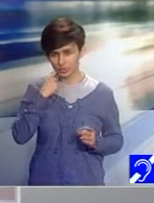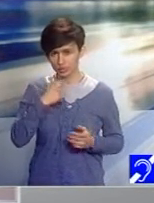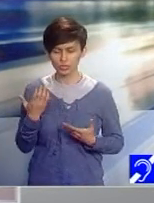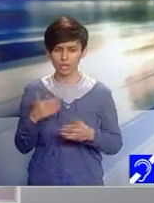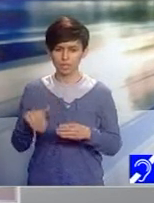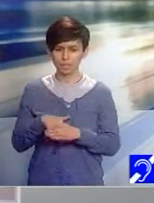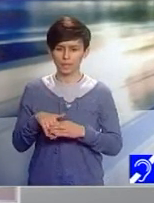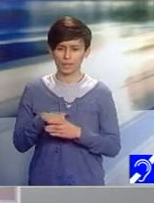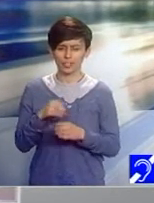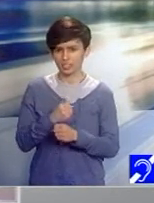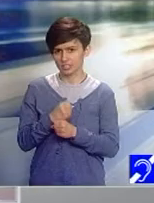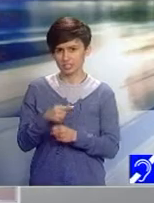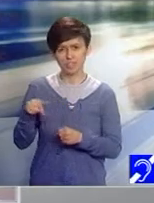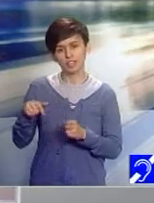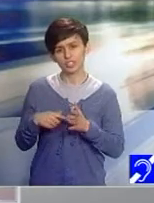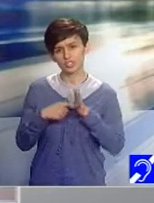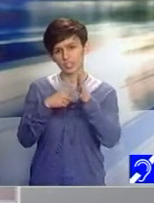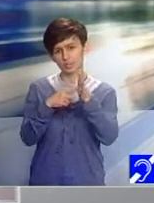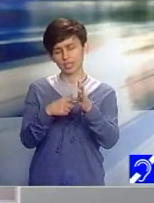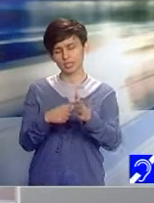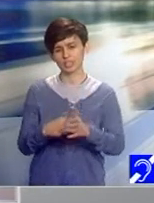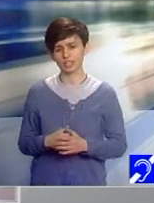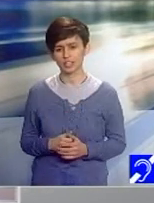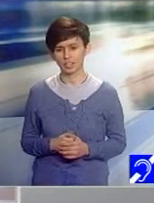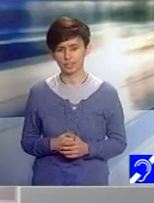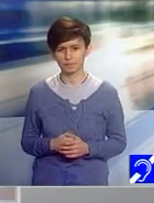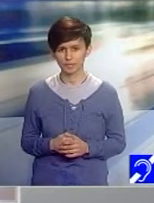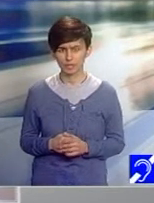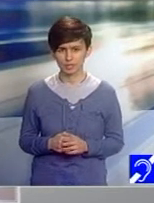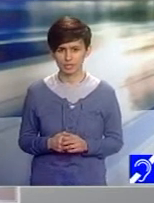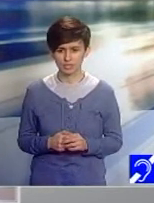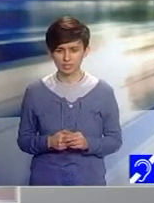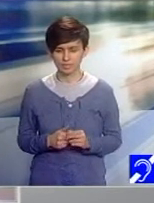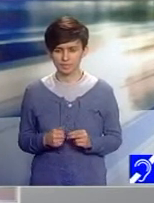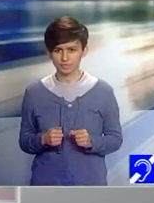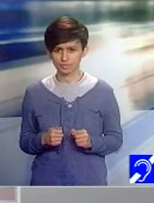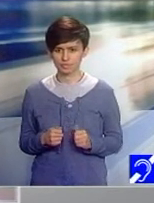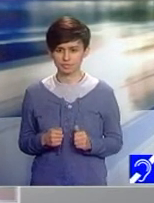să facă această prezentare și să îl readucă în